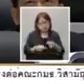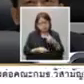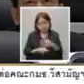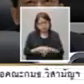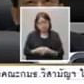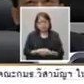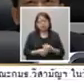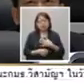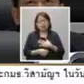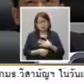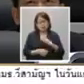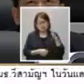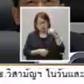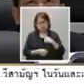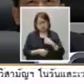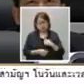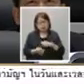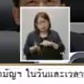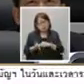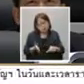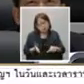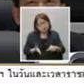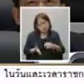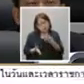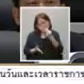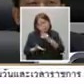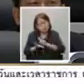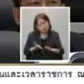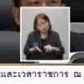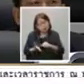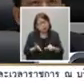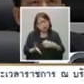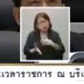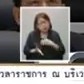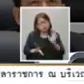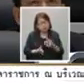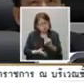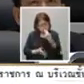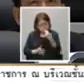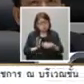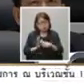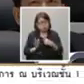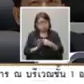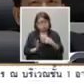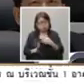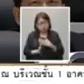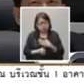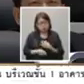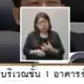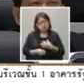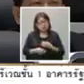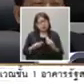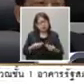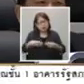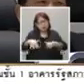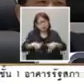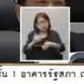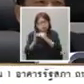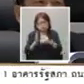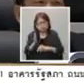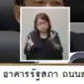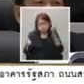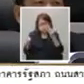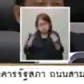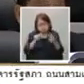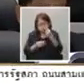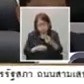มจะถอนคำพูดหรือไม่ถอนเนี่ยนะฮะท่านฟังเหตุผลซะก่อน ไม่ได้ครับไม่ได้ ให้พี่น้องประชาชนได้ทราบว่า ท่านเสรีครับ จ